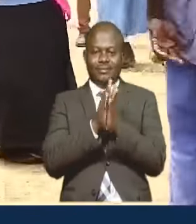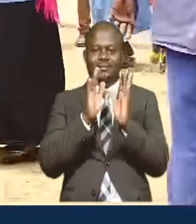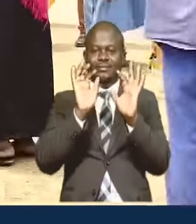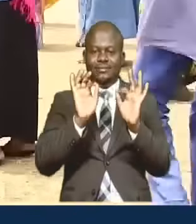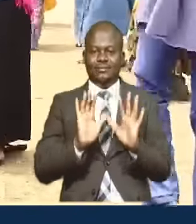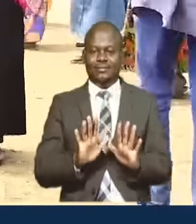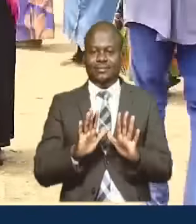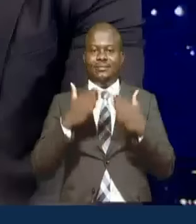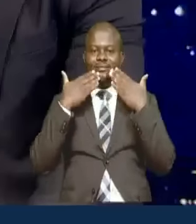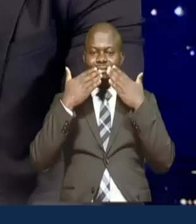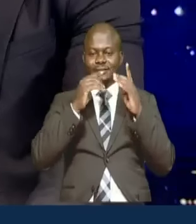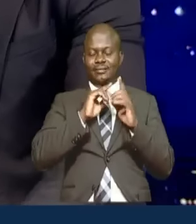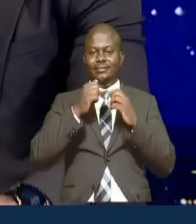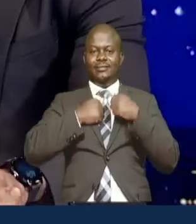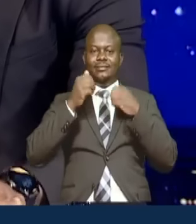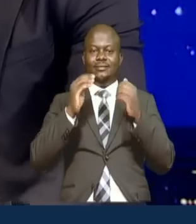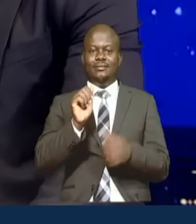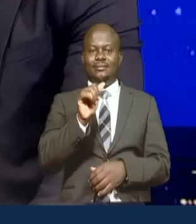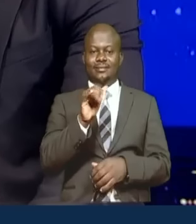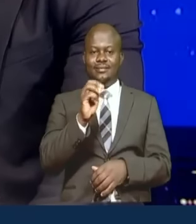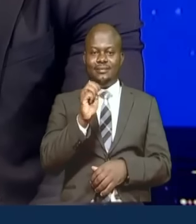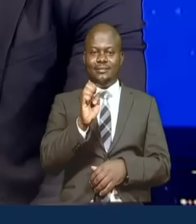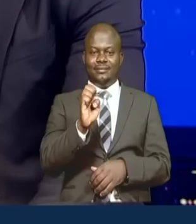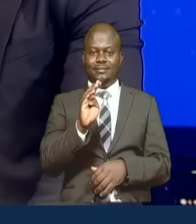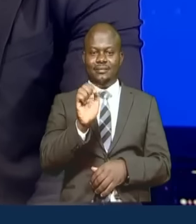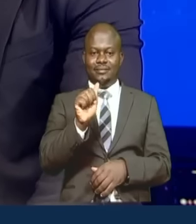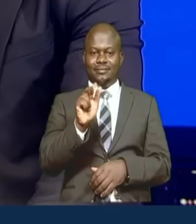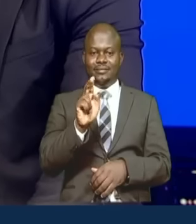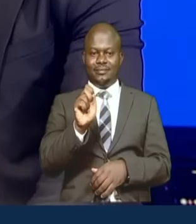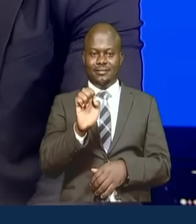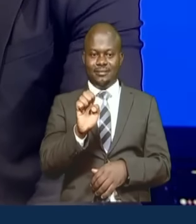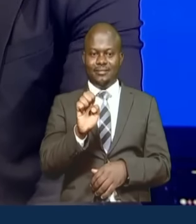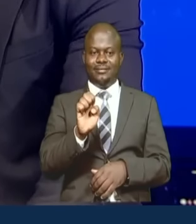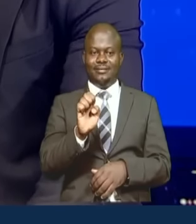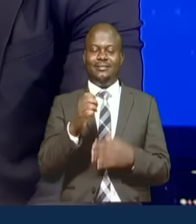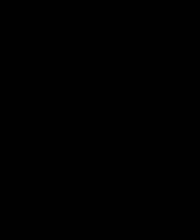turashimira ingabo z'u Rwanda eme botem shashi reka tugushimire murakoze cyane